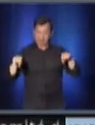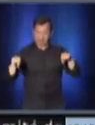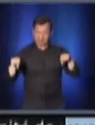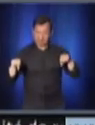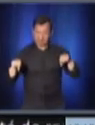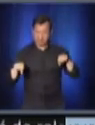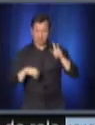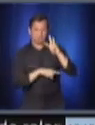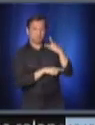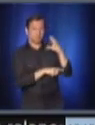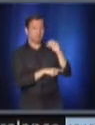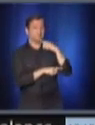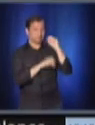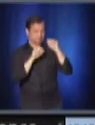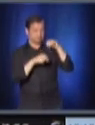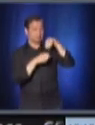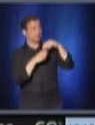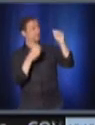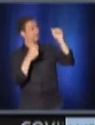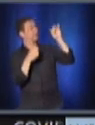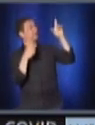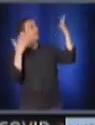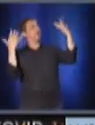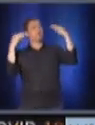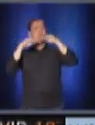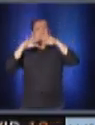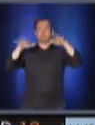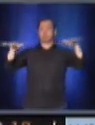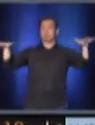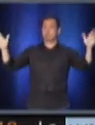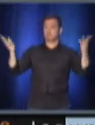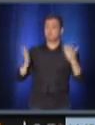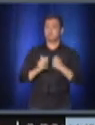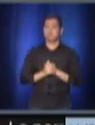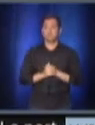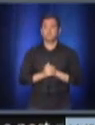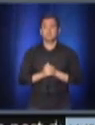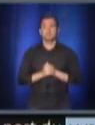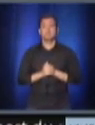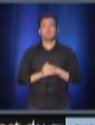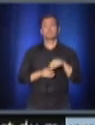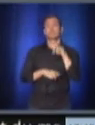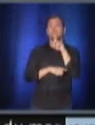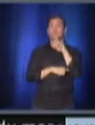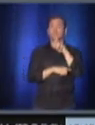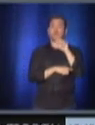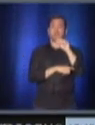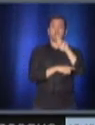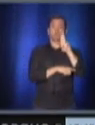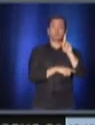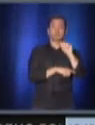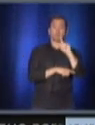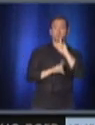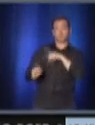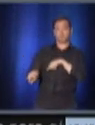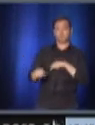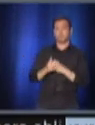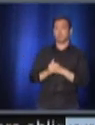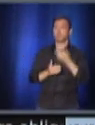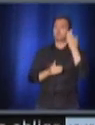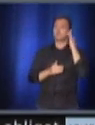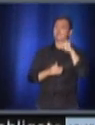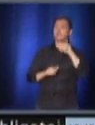un débat. Est-ce que c'est aérien ou est-ce que c'est dans les gouttelettes? Dans les laboratoires, on dit